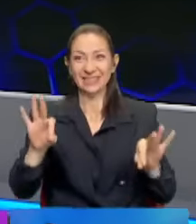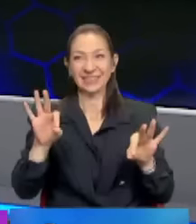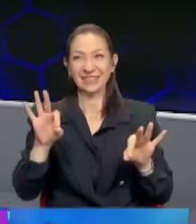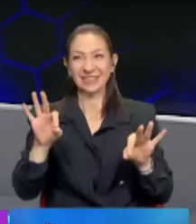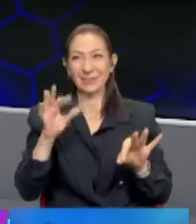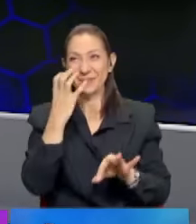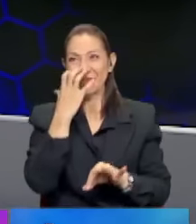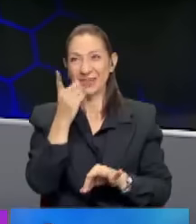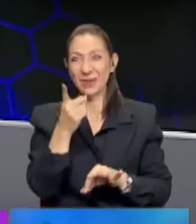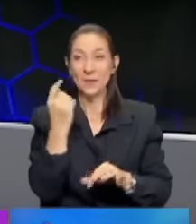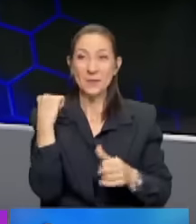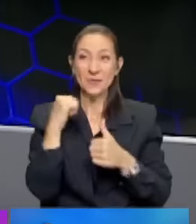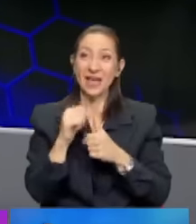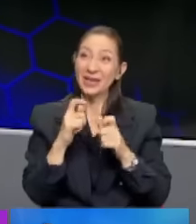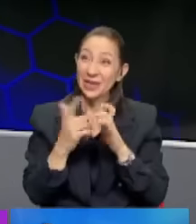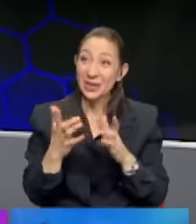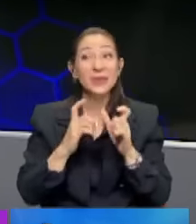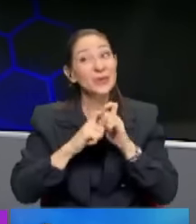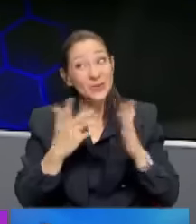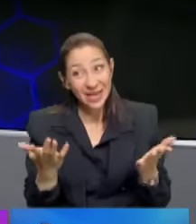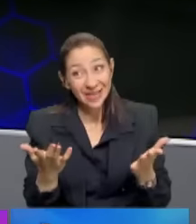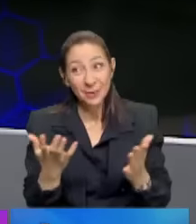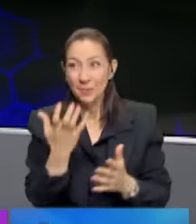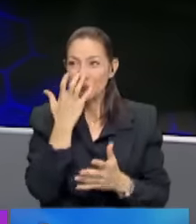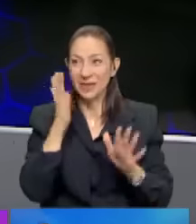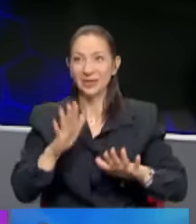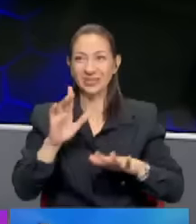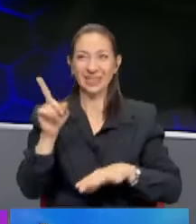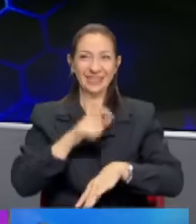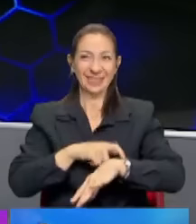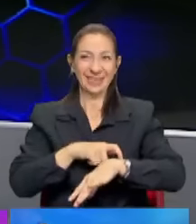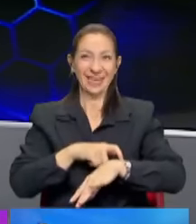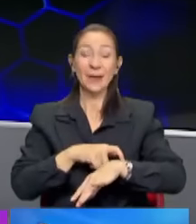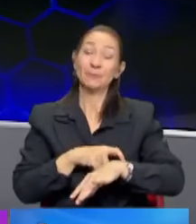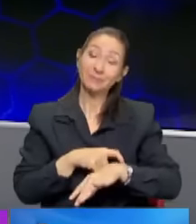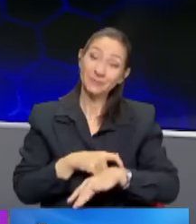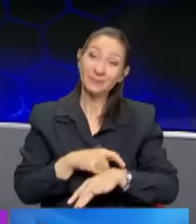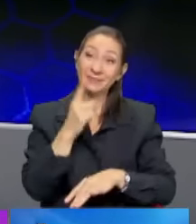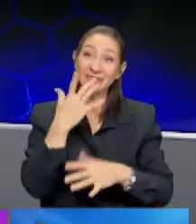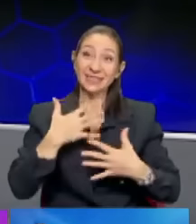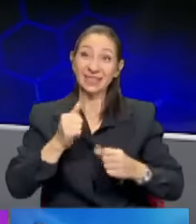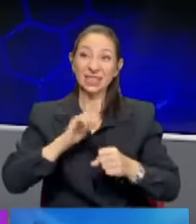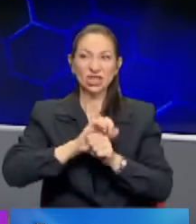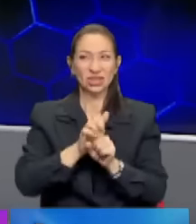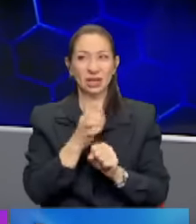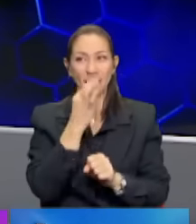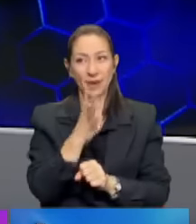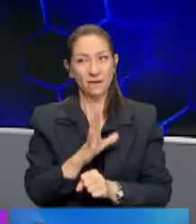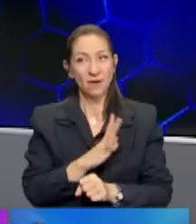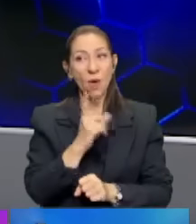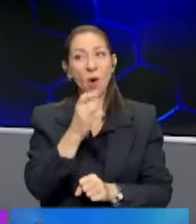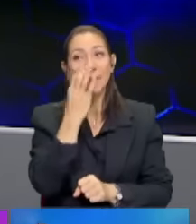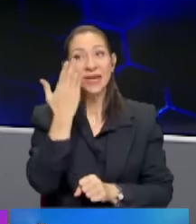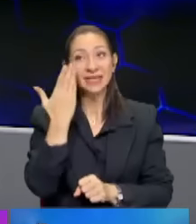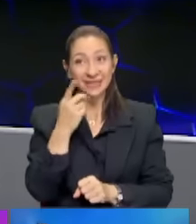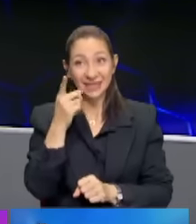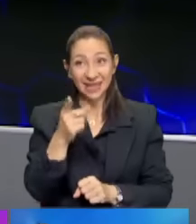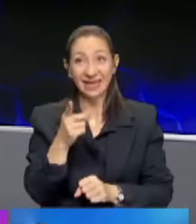şekilde bekliyor bir kez daha günaydın günaydın bekliyoruz çalar saatte şimdi ne yazık ki bir sağlıkta şiddet haberimiz olacak o haberi